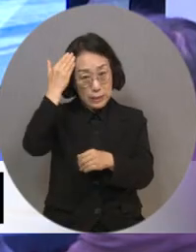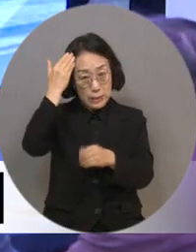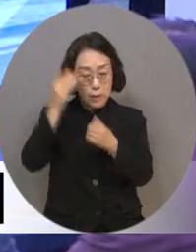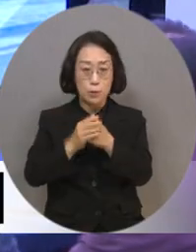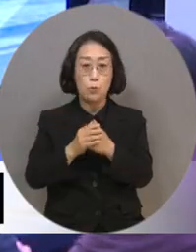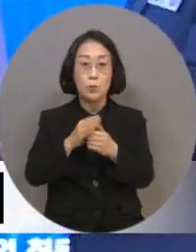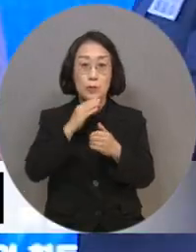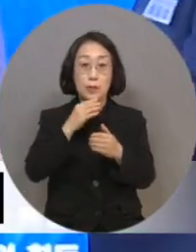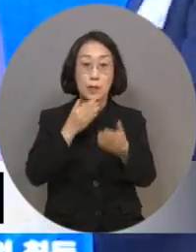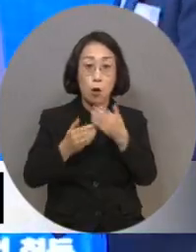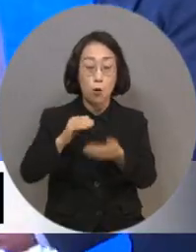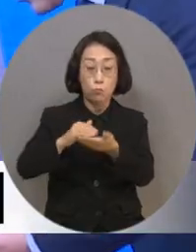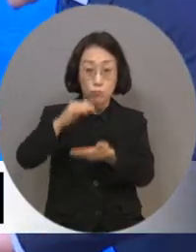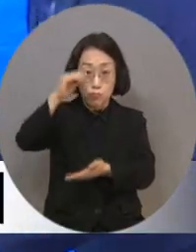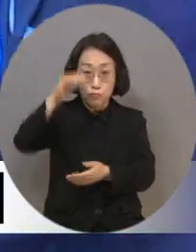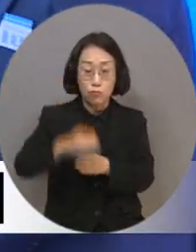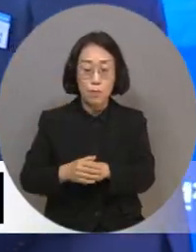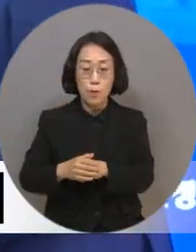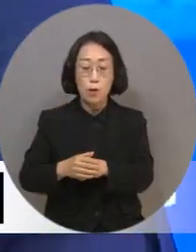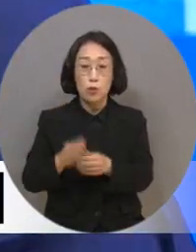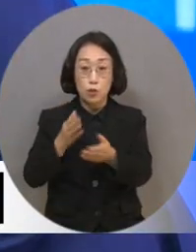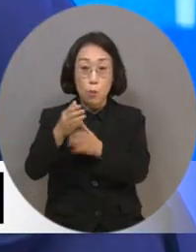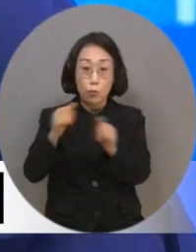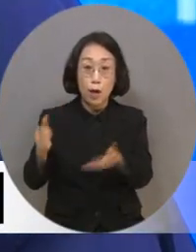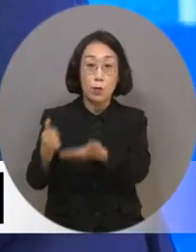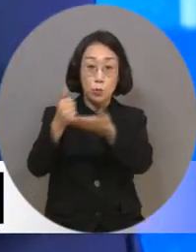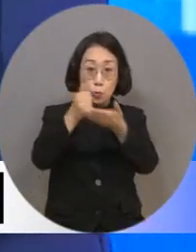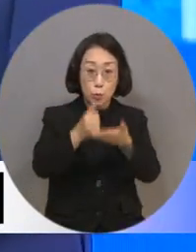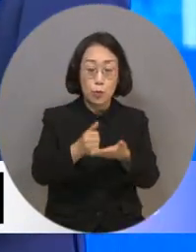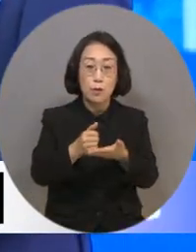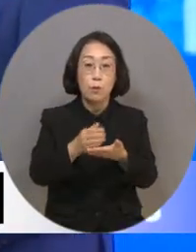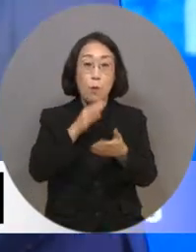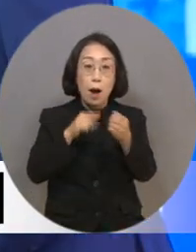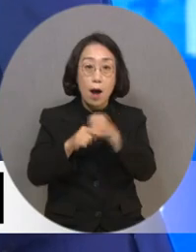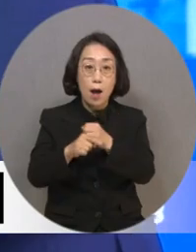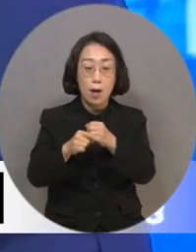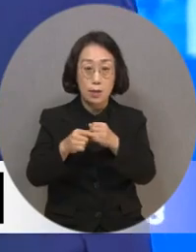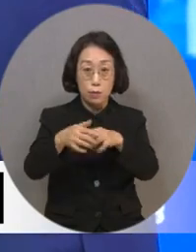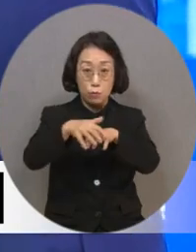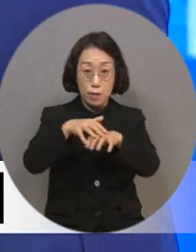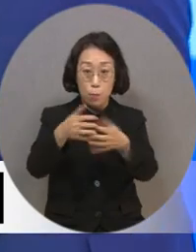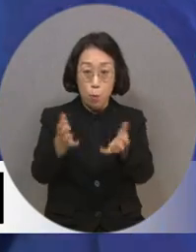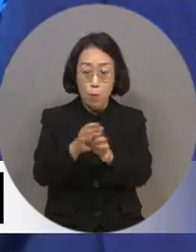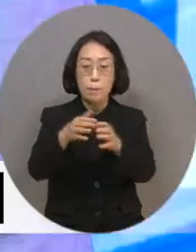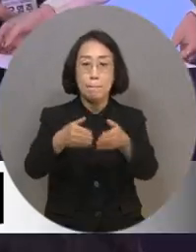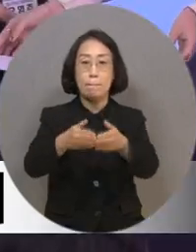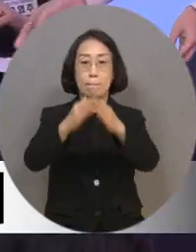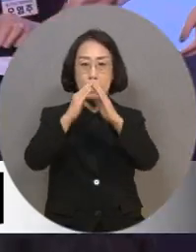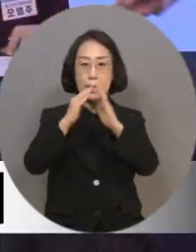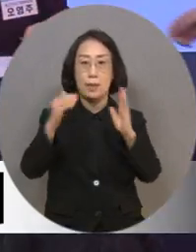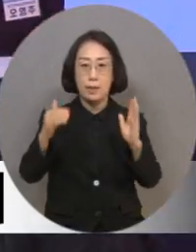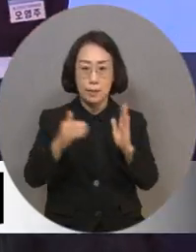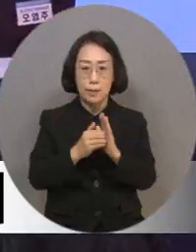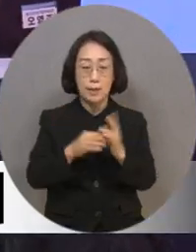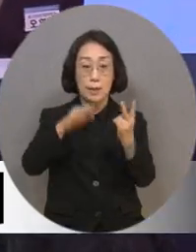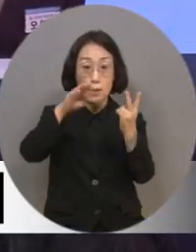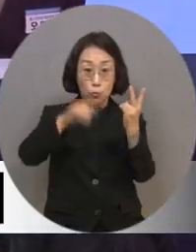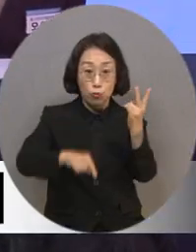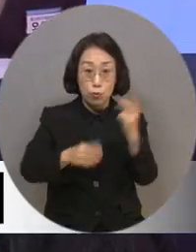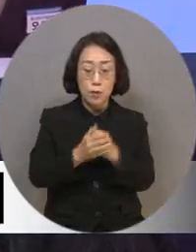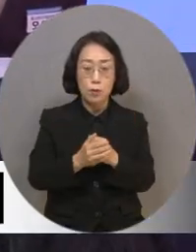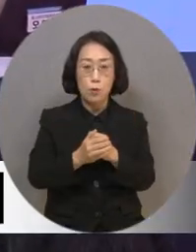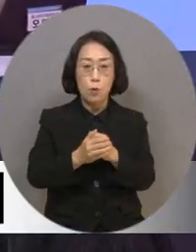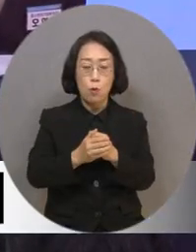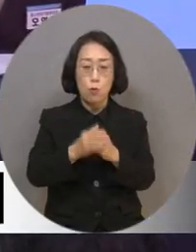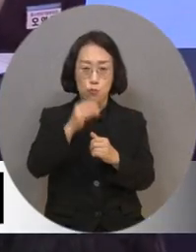경험이 풍부한 외부 전문가로 이뤄진 과학기술자문단 발대식도 함께 진행됐습니다. 2부에서는 우수